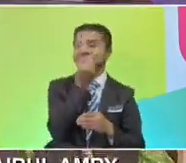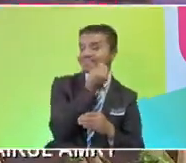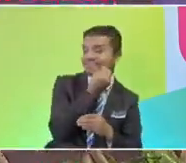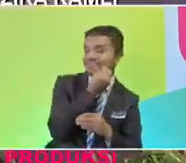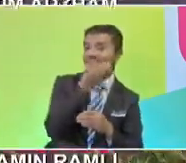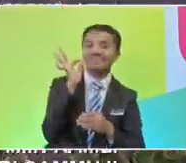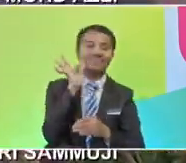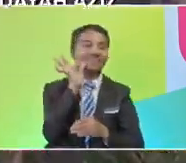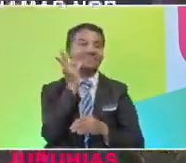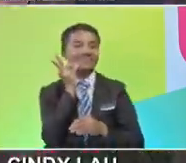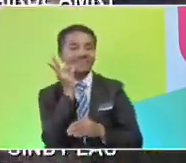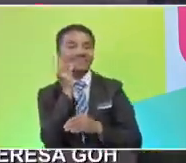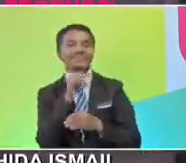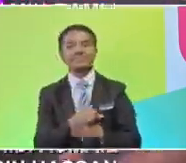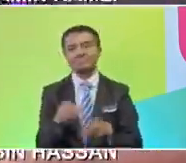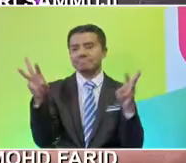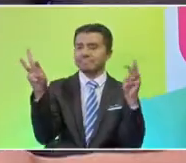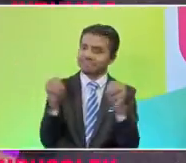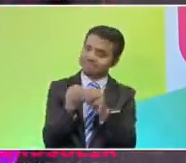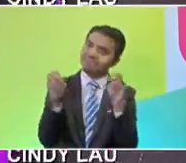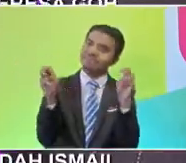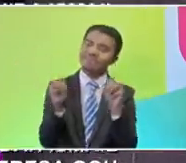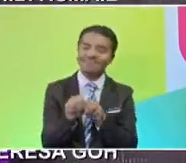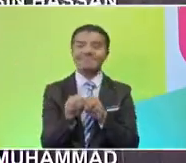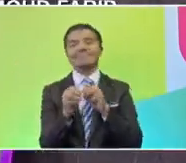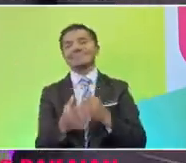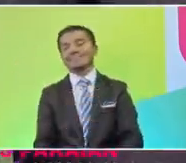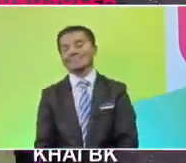buahnya beraneka cirinya